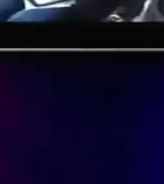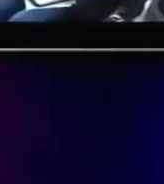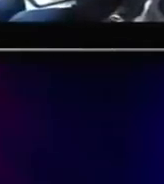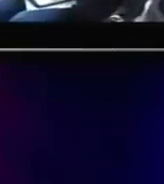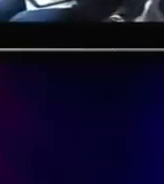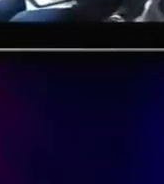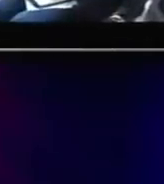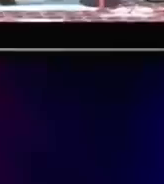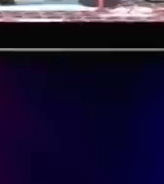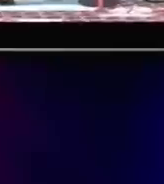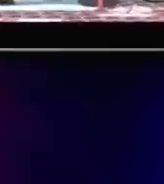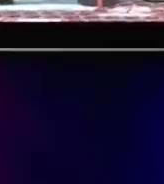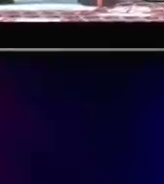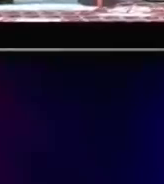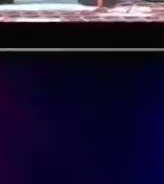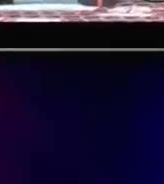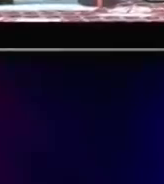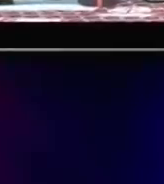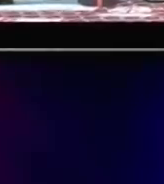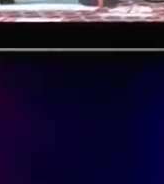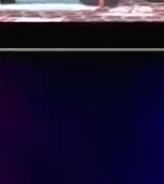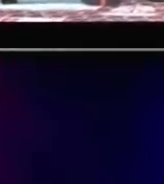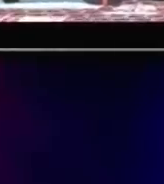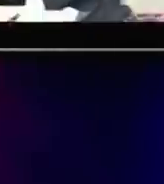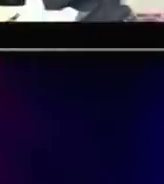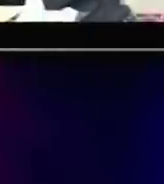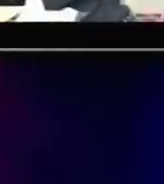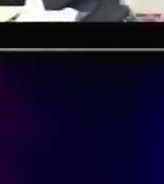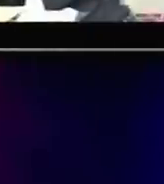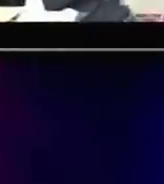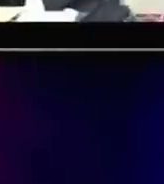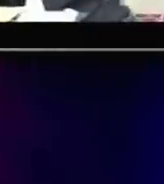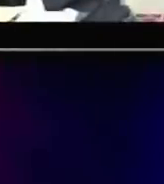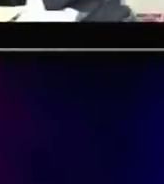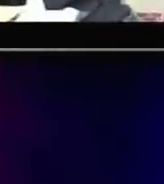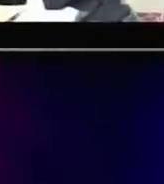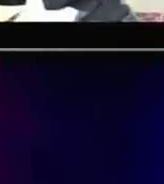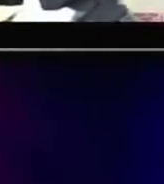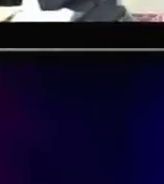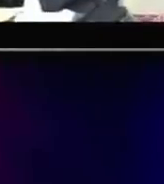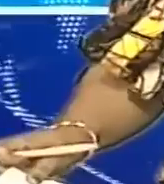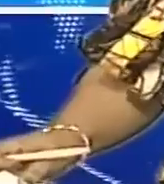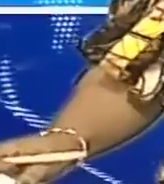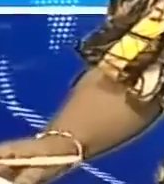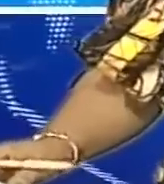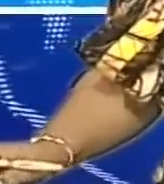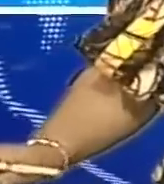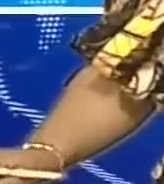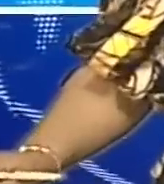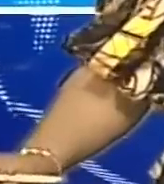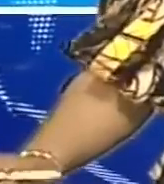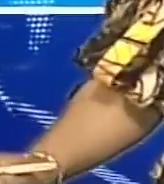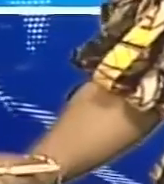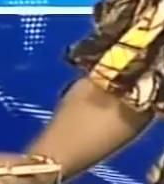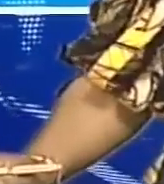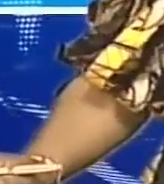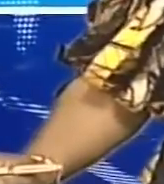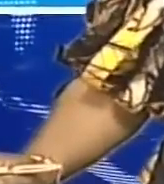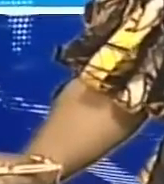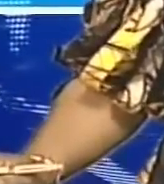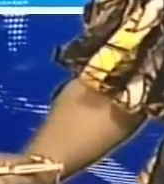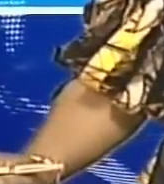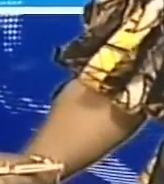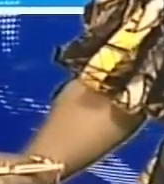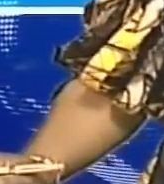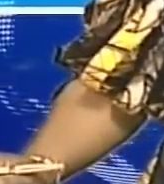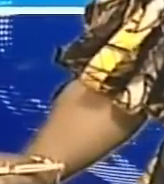Congo. Bilan, perspective, des scientifiques sont entendus sur la question. Voilà pour les titres. Un invité dans ce journal,